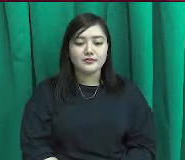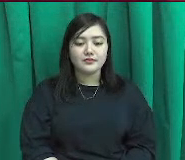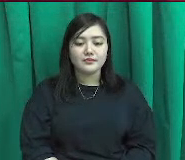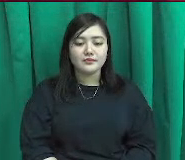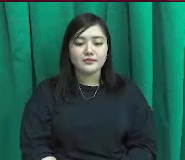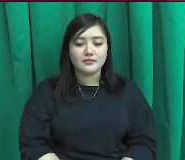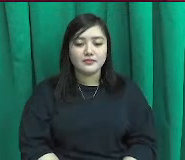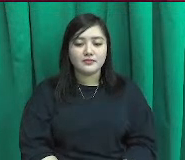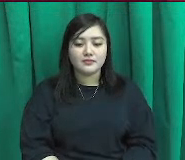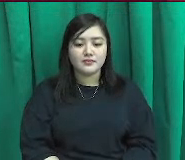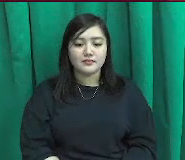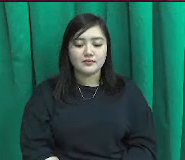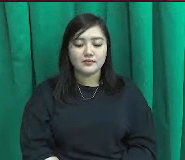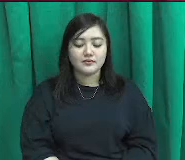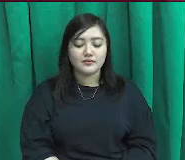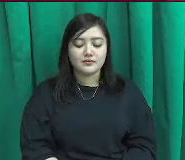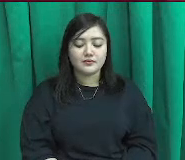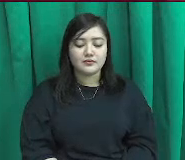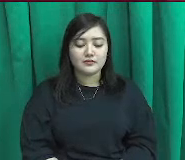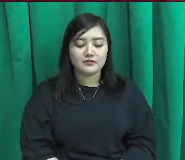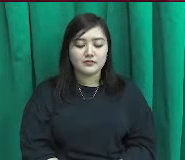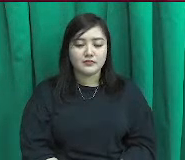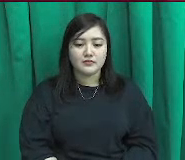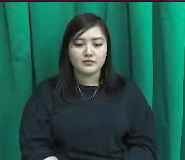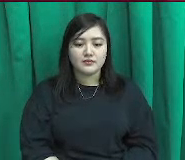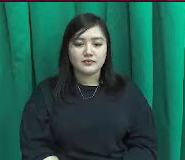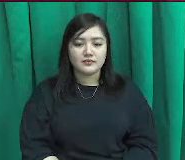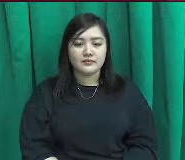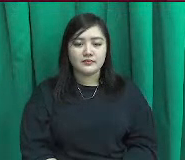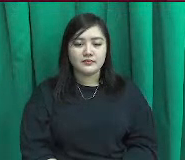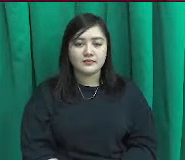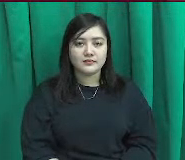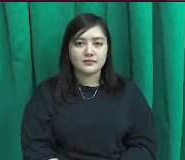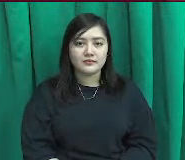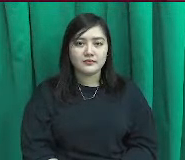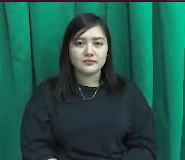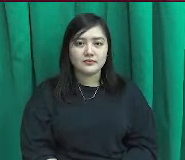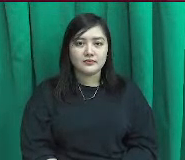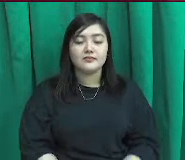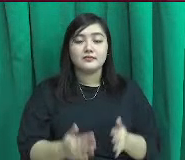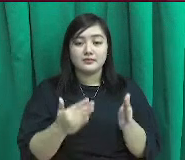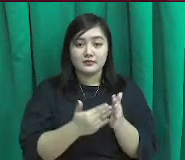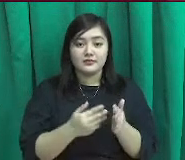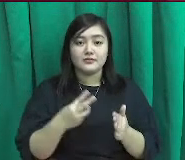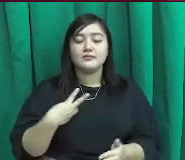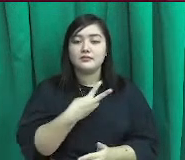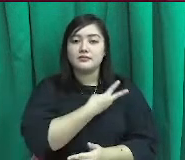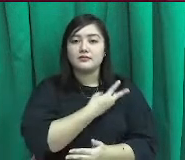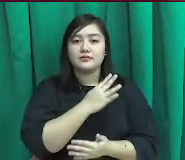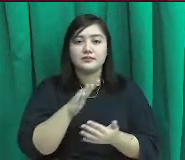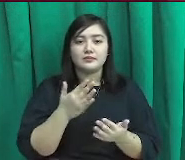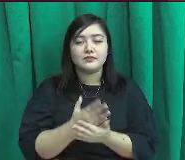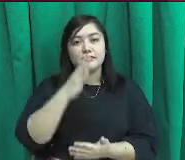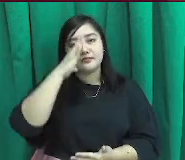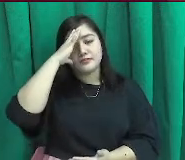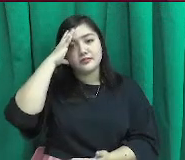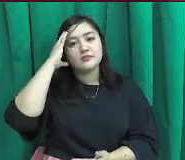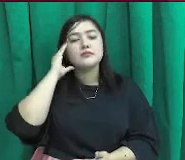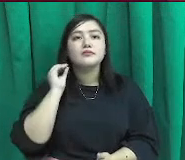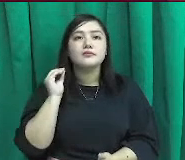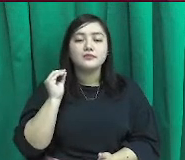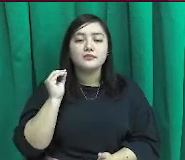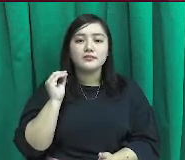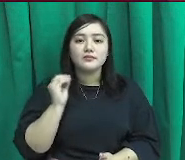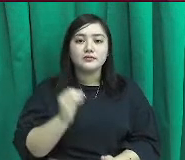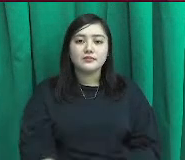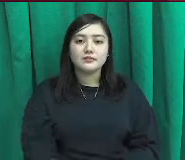sa pinag-usapan natin at ano ko Sir Dennis, na nasabi ko kanina. Lahat naman tayo ay dumarating sa sitwasyon. Lahat tayo ay meron